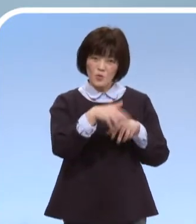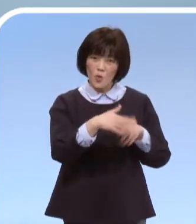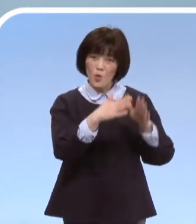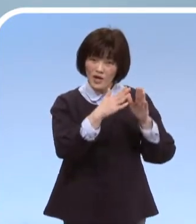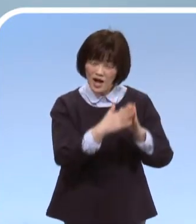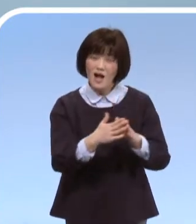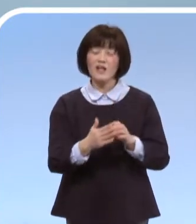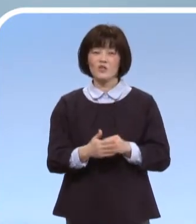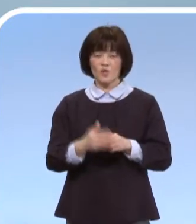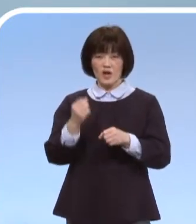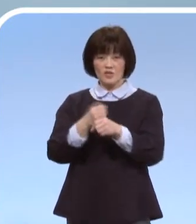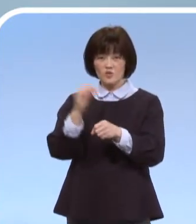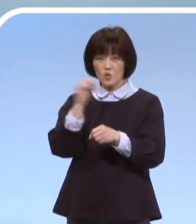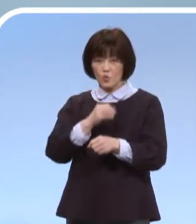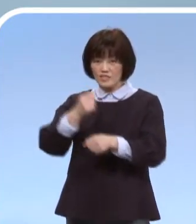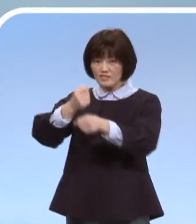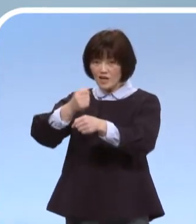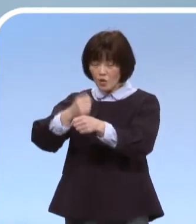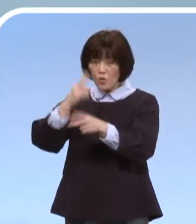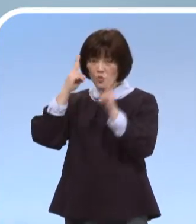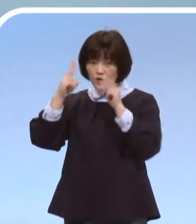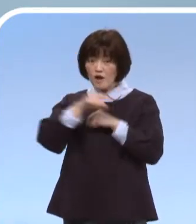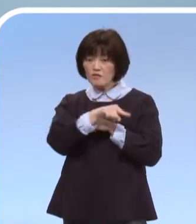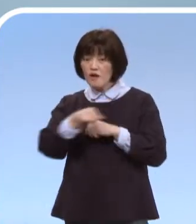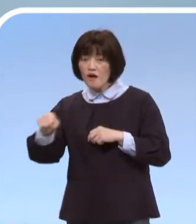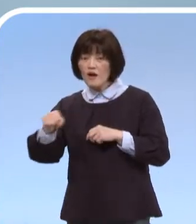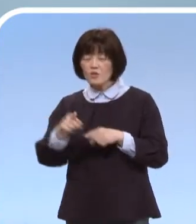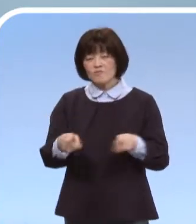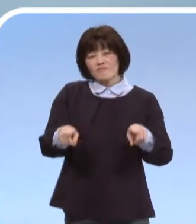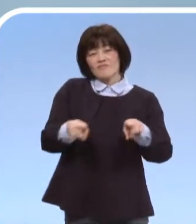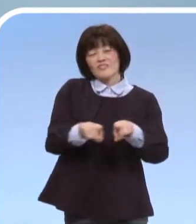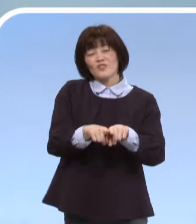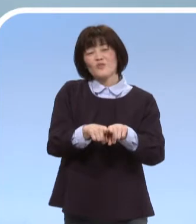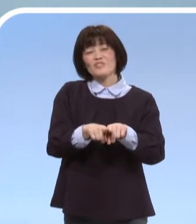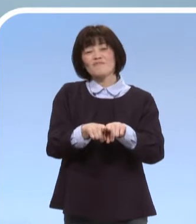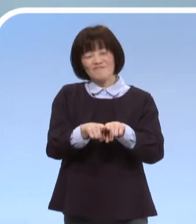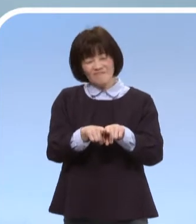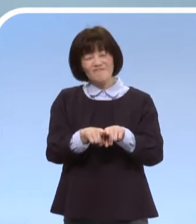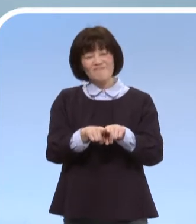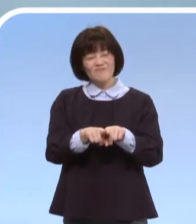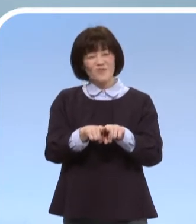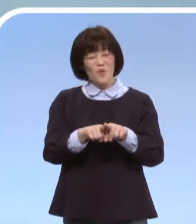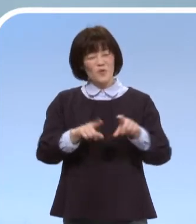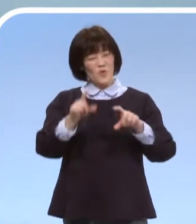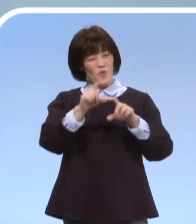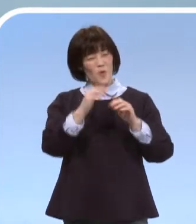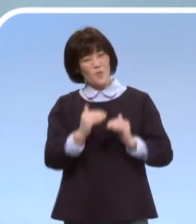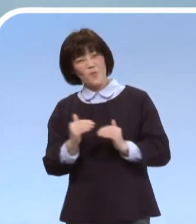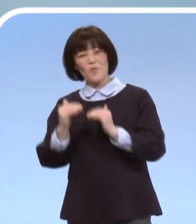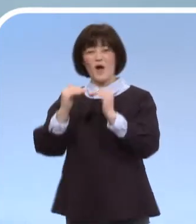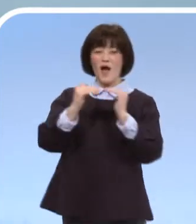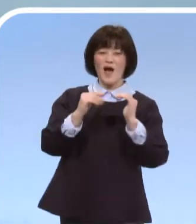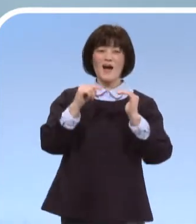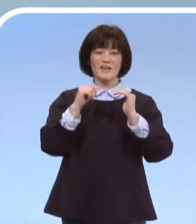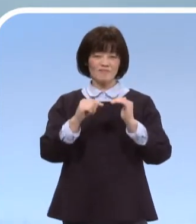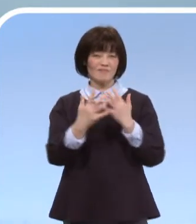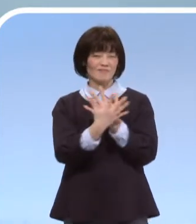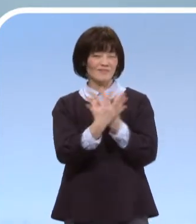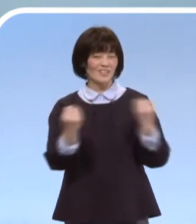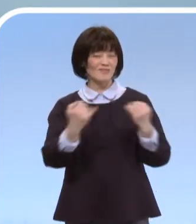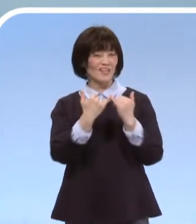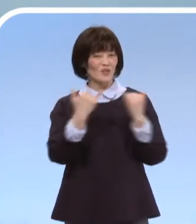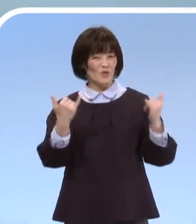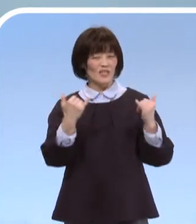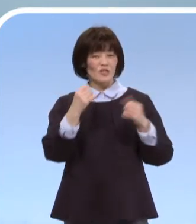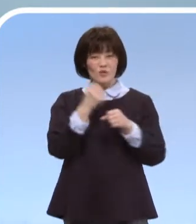ですね、生産者さんとか食品加工できる方と一緒に連携しながら、もう少しこうパワーアップして、より多